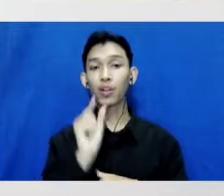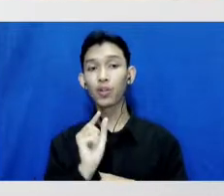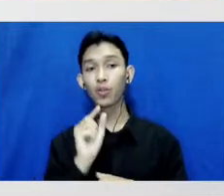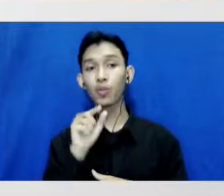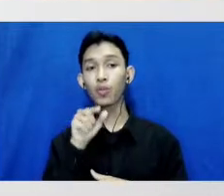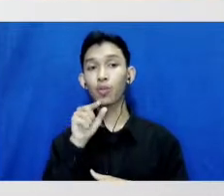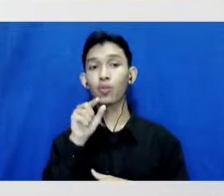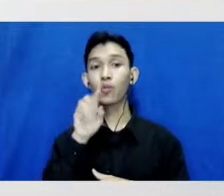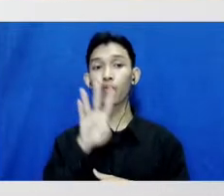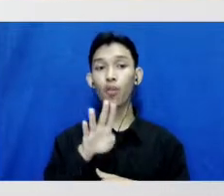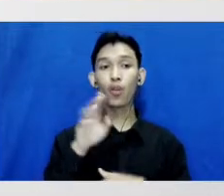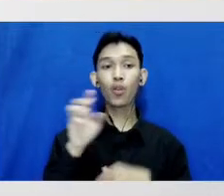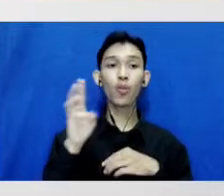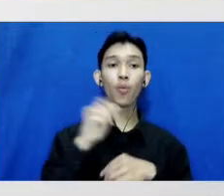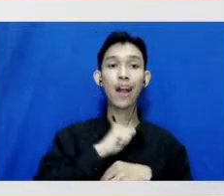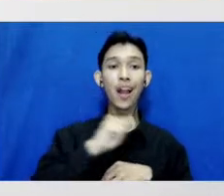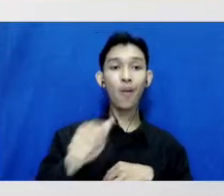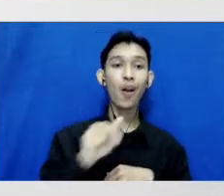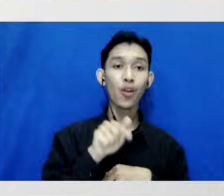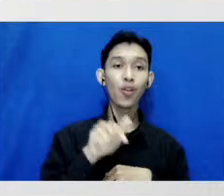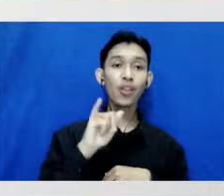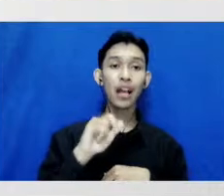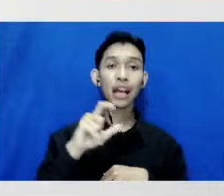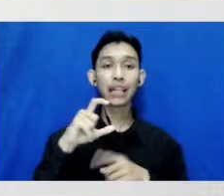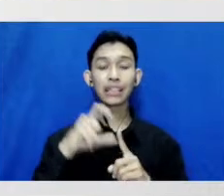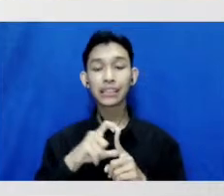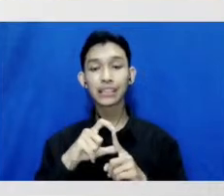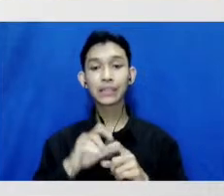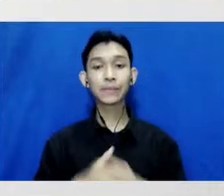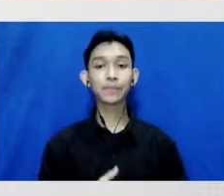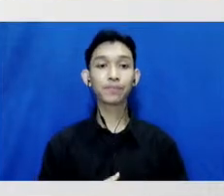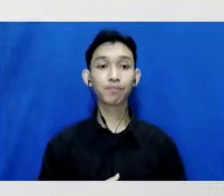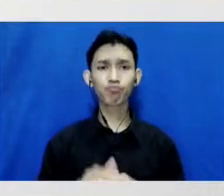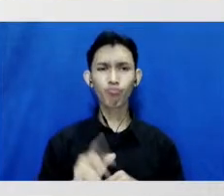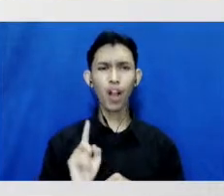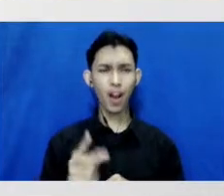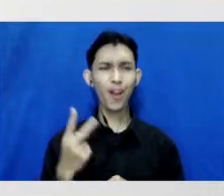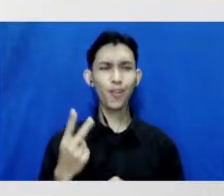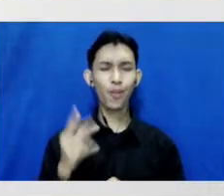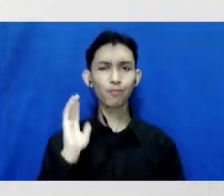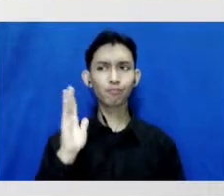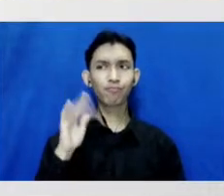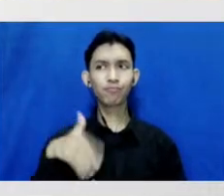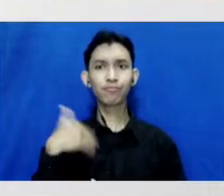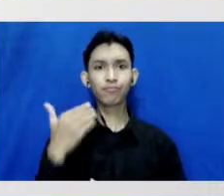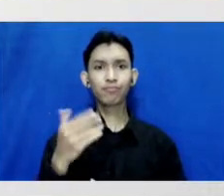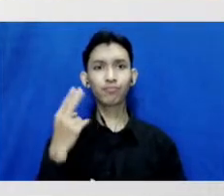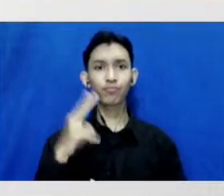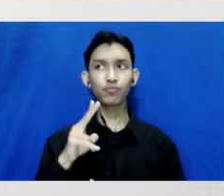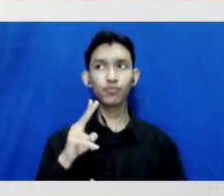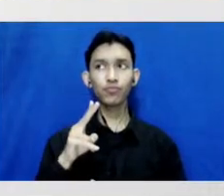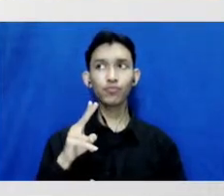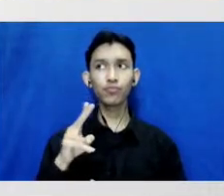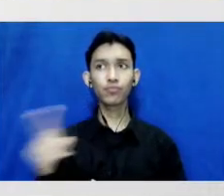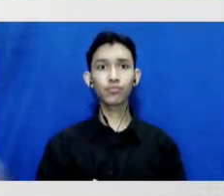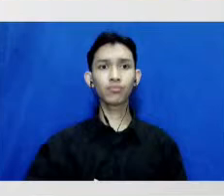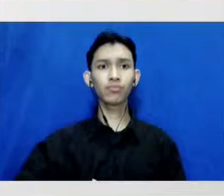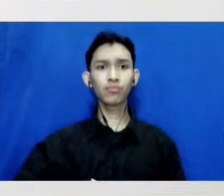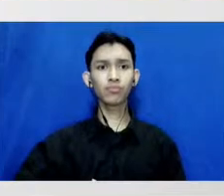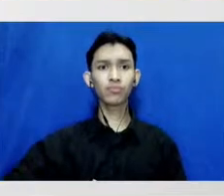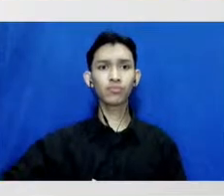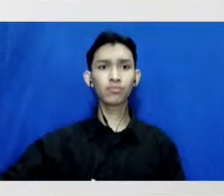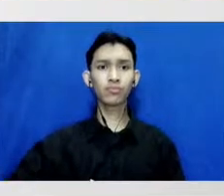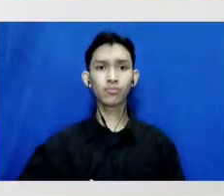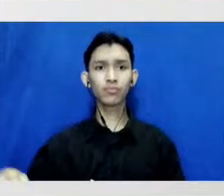euforwartawan.id. Kita masih ada 2 pembicara lagi untuk memberikan